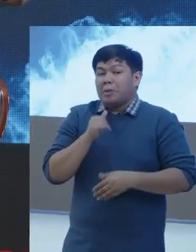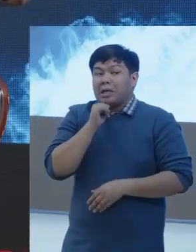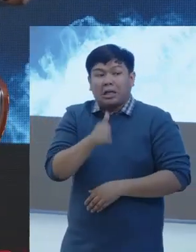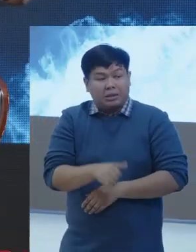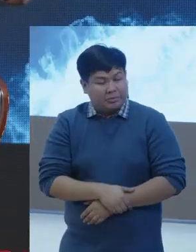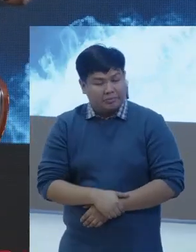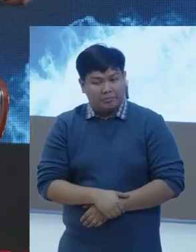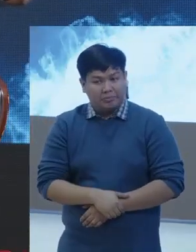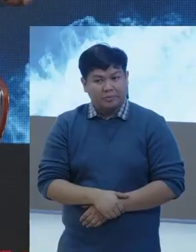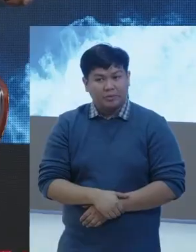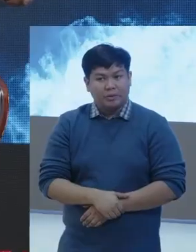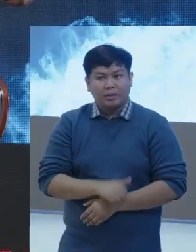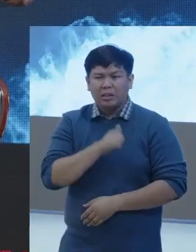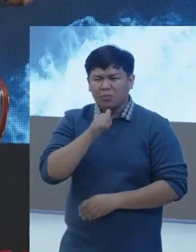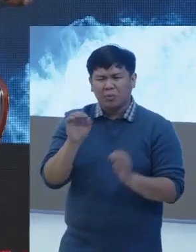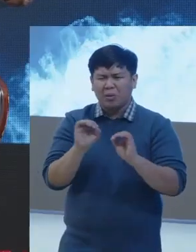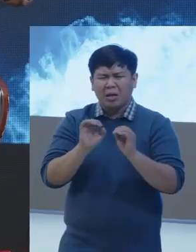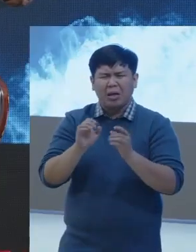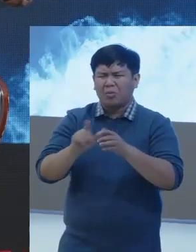mga hari.